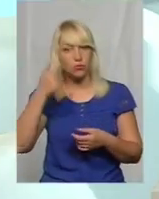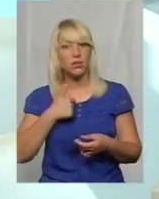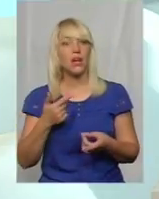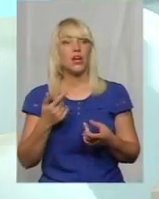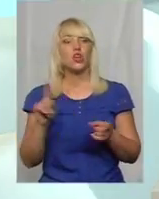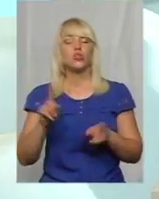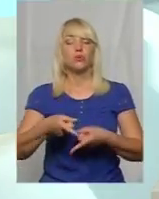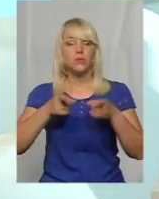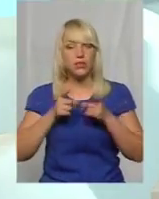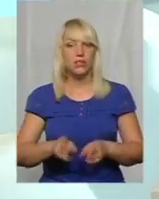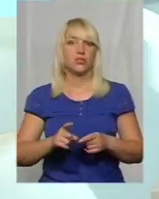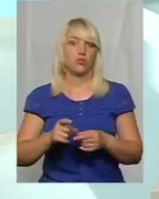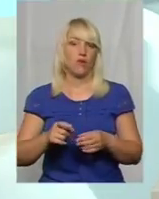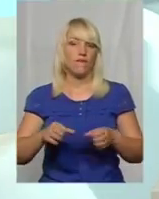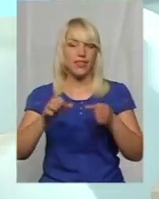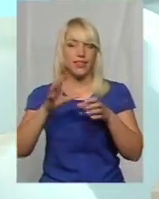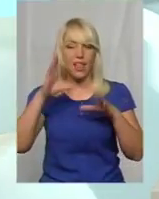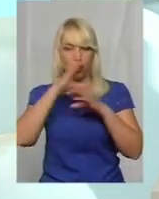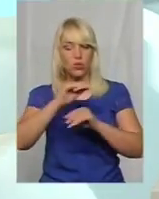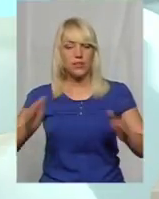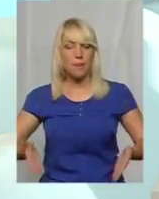дійсно вдалося підняти